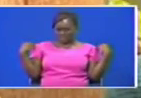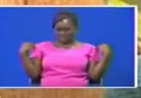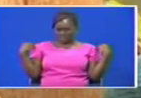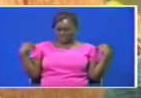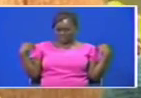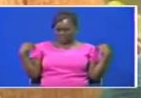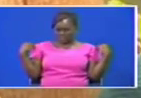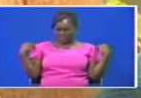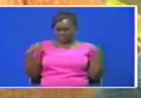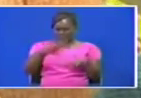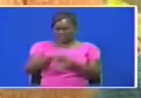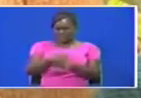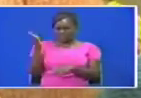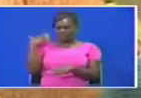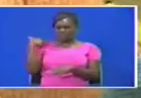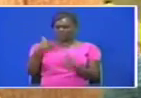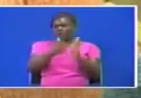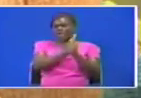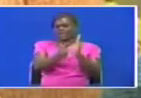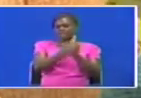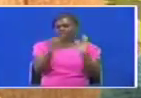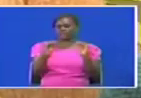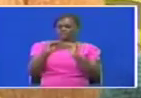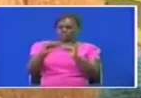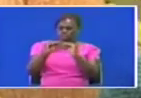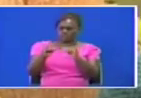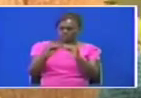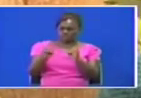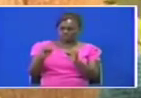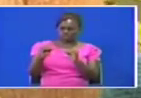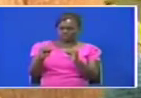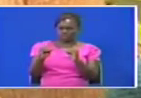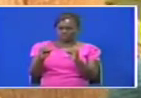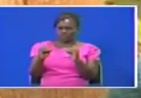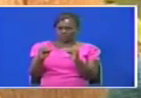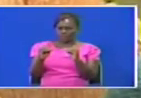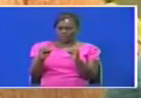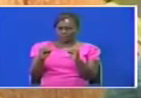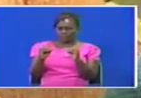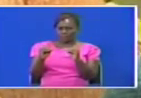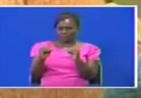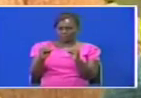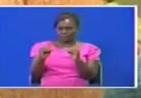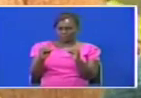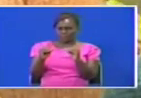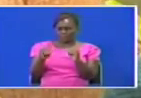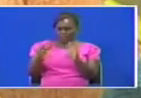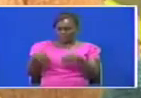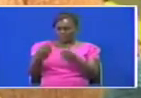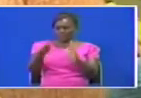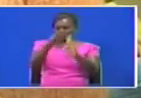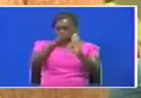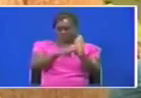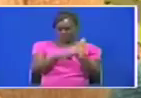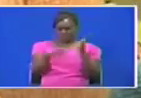wako walikuwa wamesha kimbia vizuri kama Sai Akoech na Chospat Bet, ndio katupatia program. Sasa tunapiga